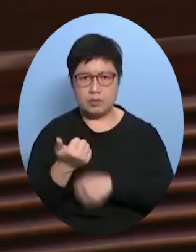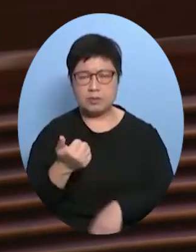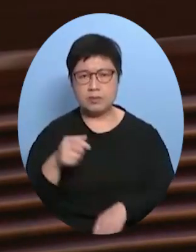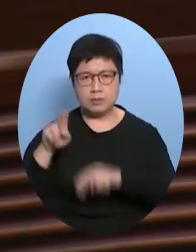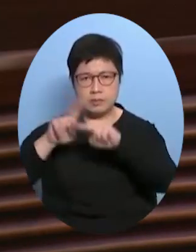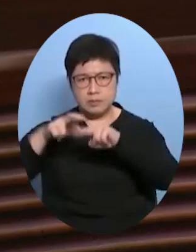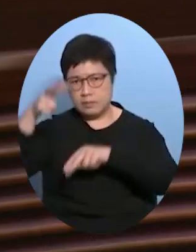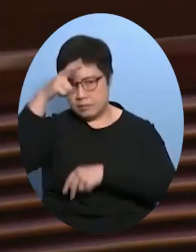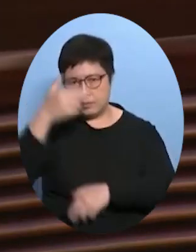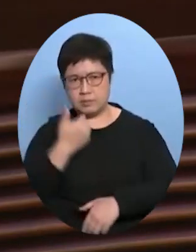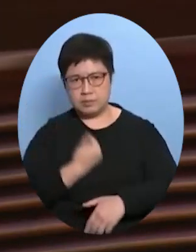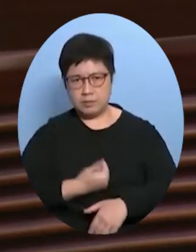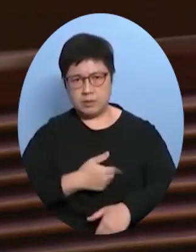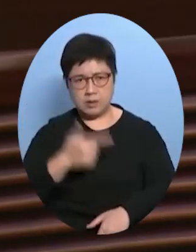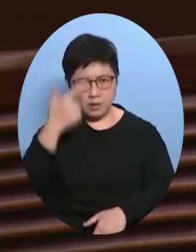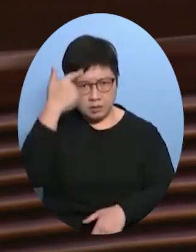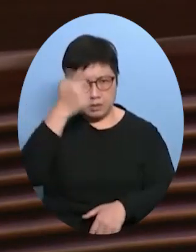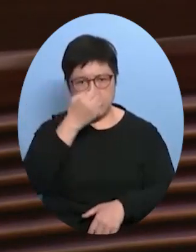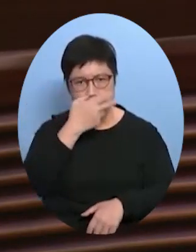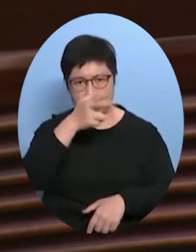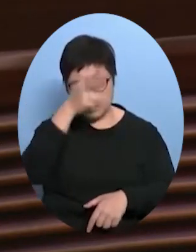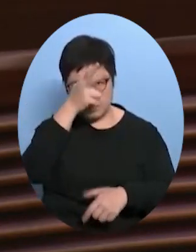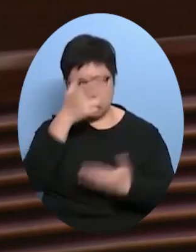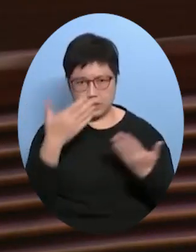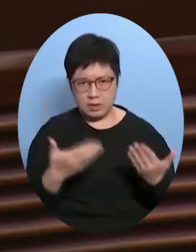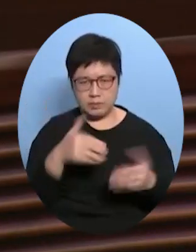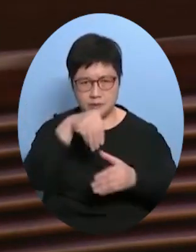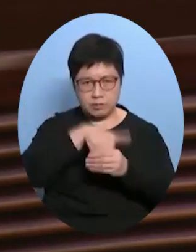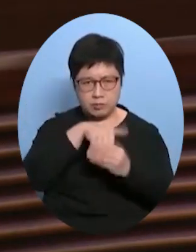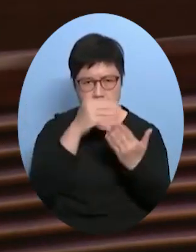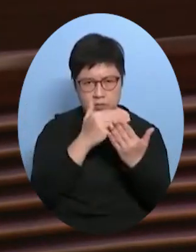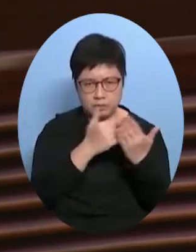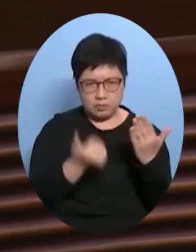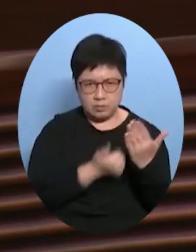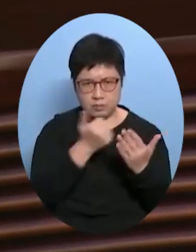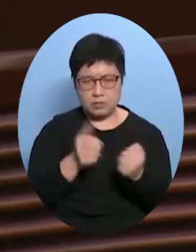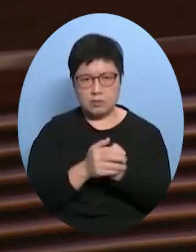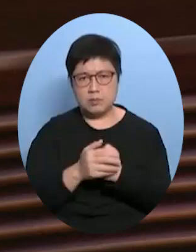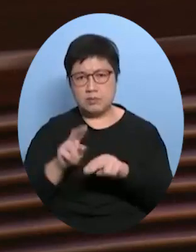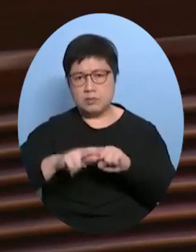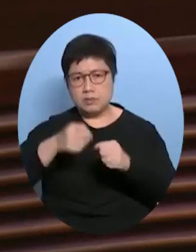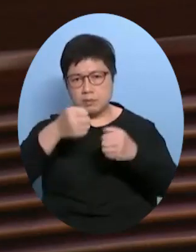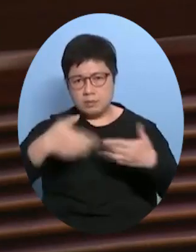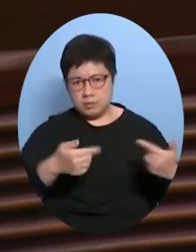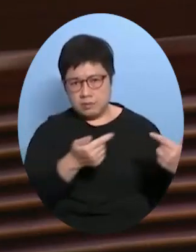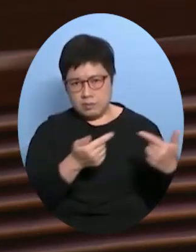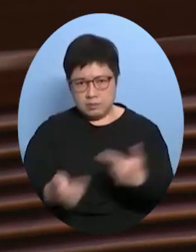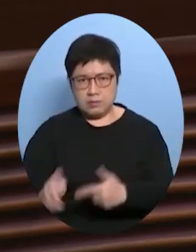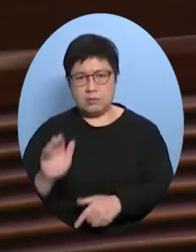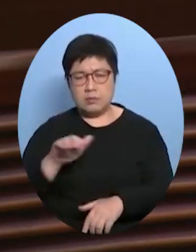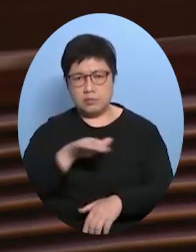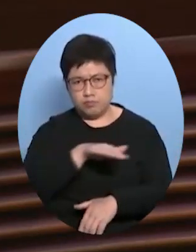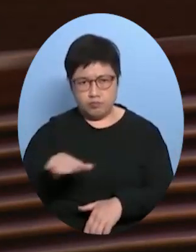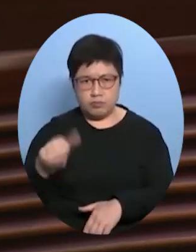意希望特區能夠透過今次完善選舉制度，既確保一國兩制行穩致遠，